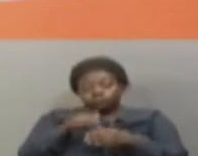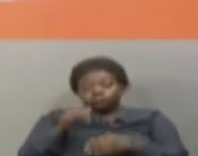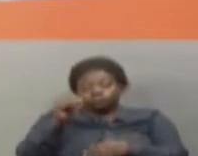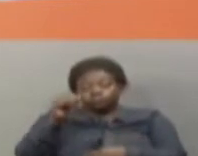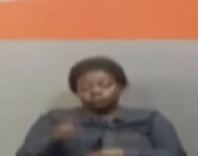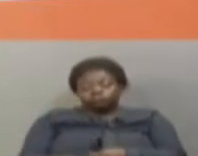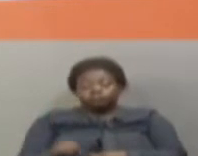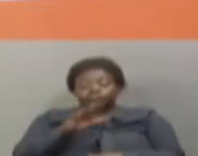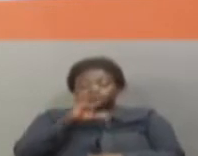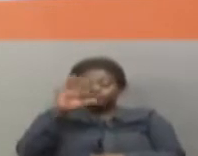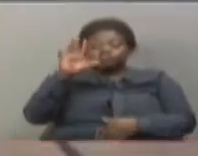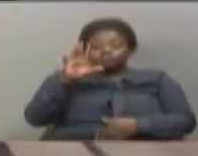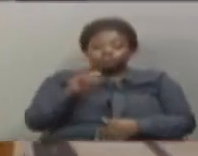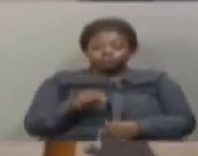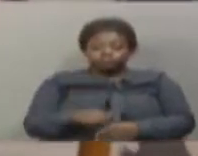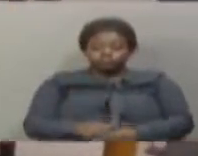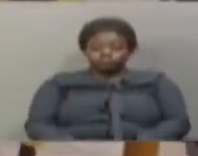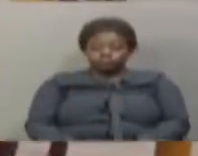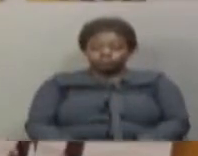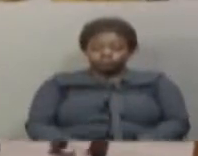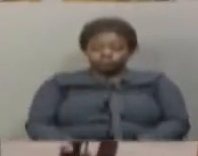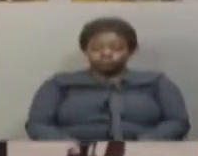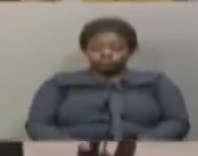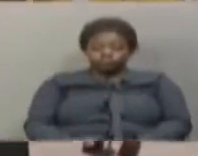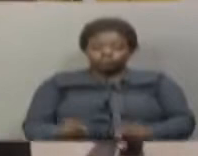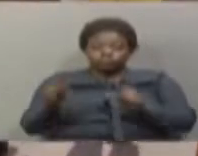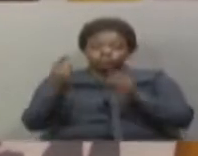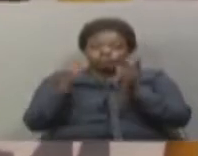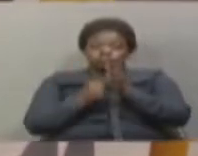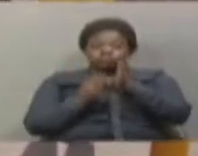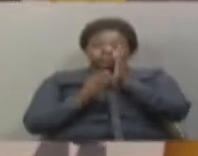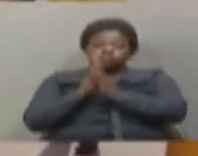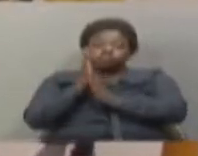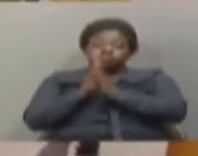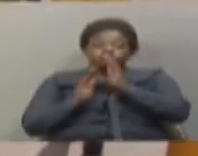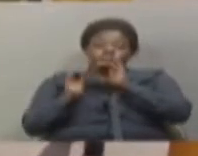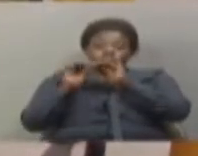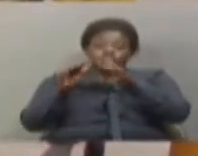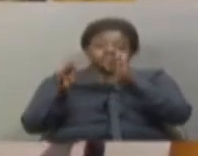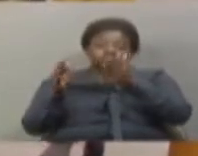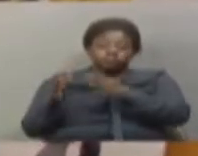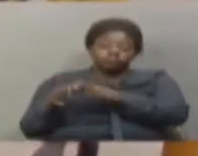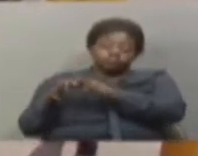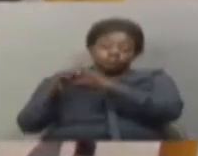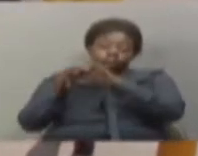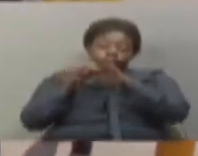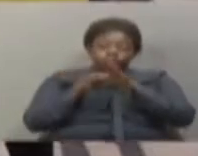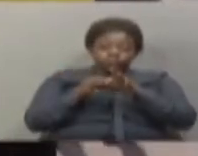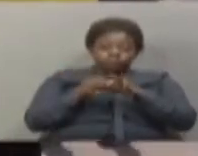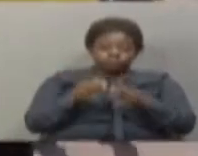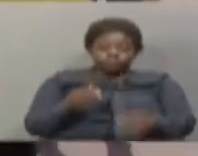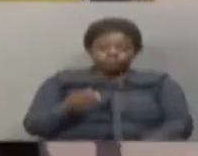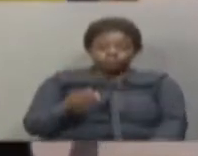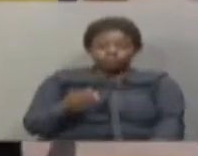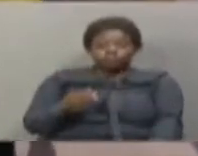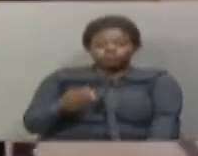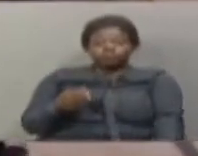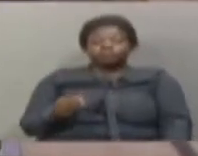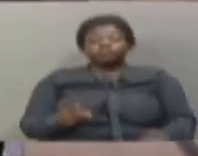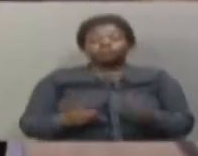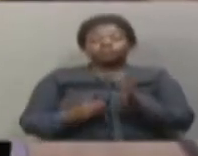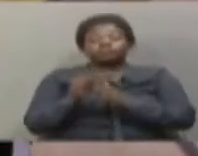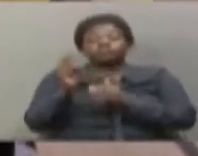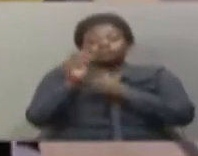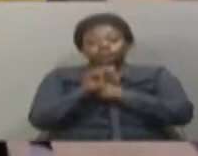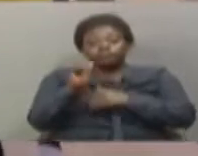mu South Africa. Bano be bamu ku bannayuganda abajja emiti olukuŋŋaana olugendeddwa mu kunyezi buno obwa Sseruganda n'enkulaakulana mu bawanga lya South